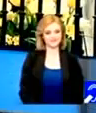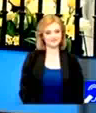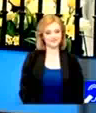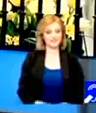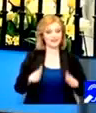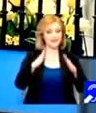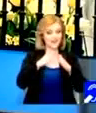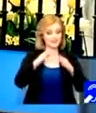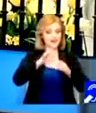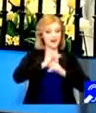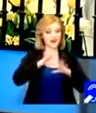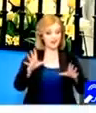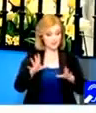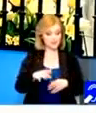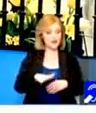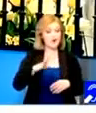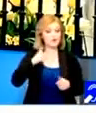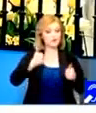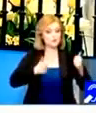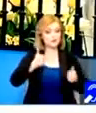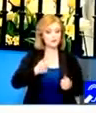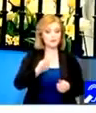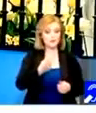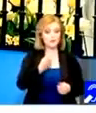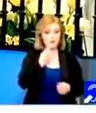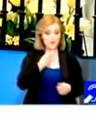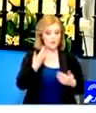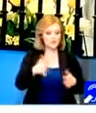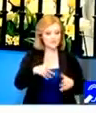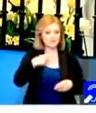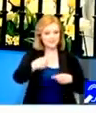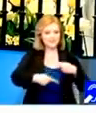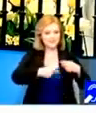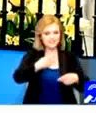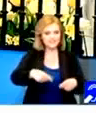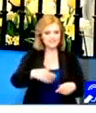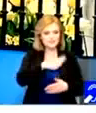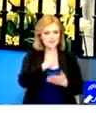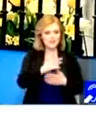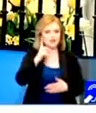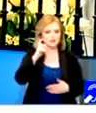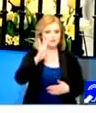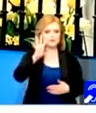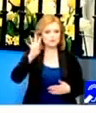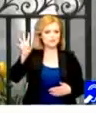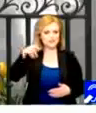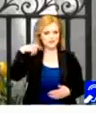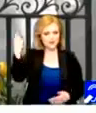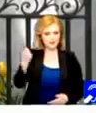La Casa Albă a avut loc celebra cursă cu ouă de Paște, un eveniment cu o tradiție de aproape 144 de ani.